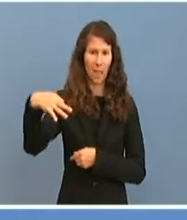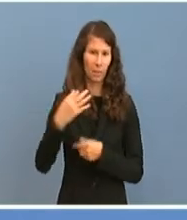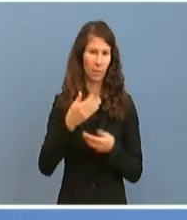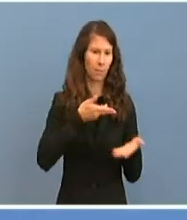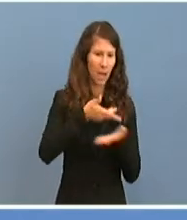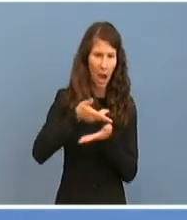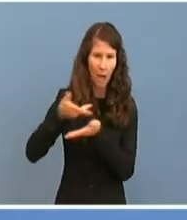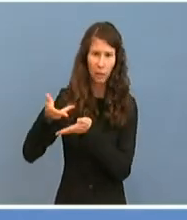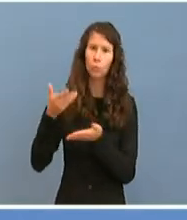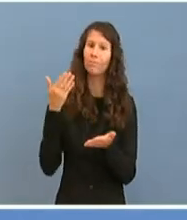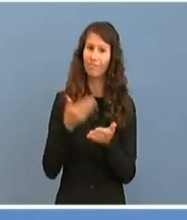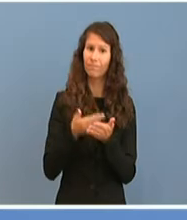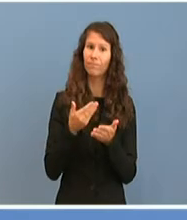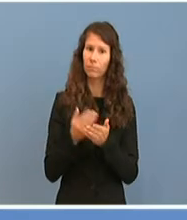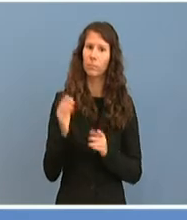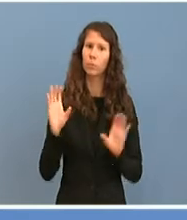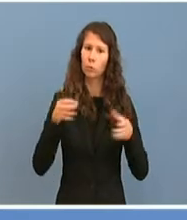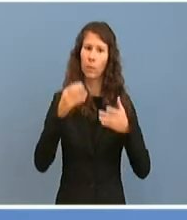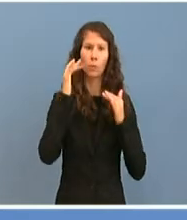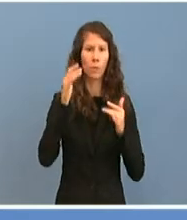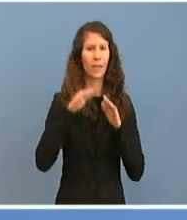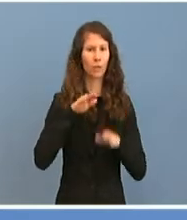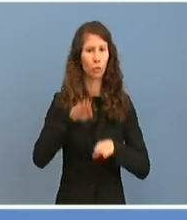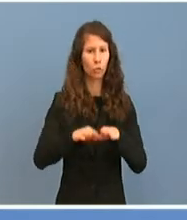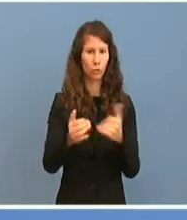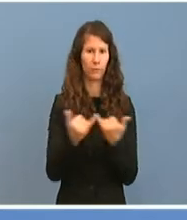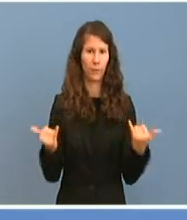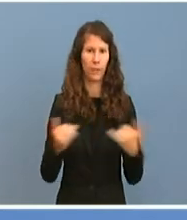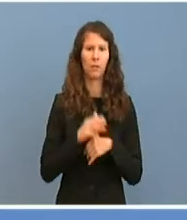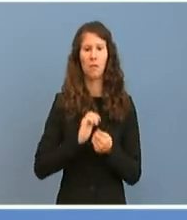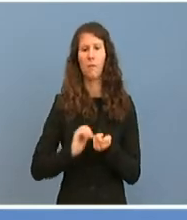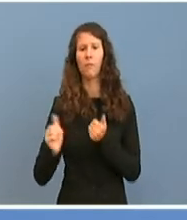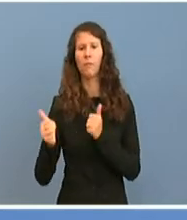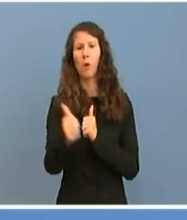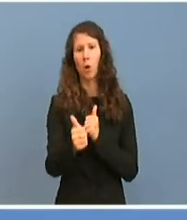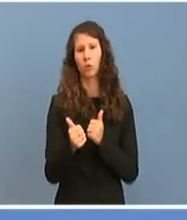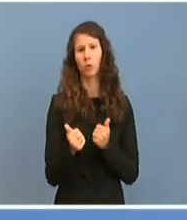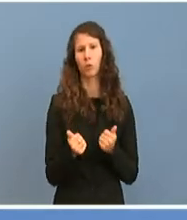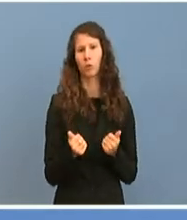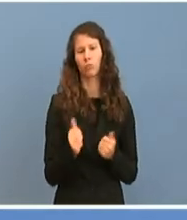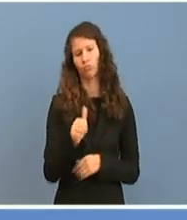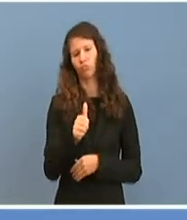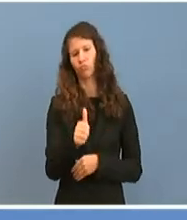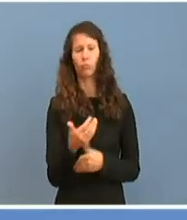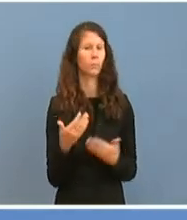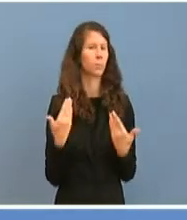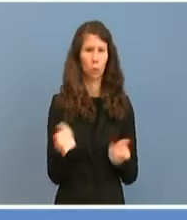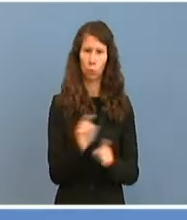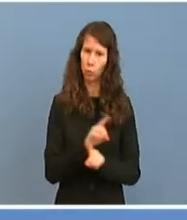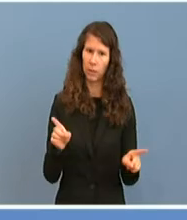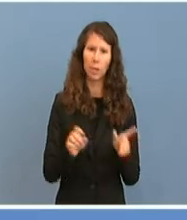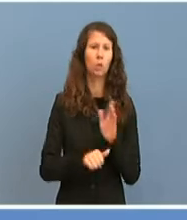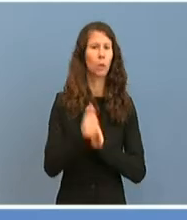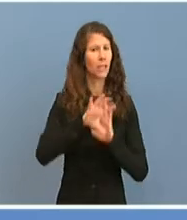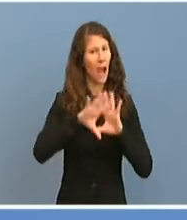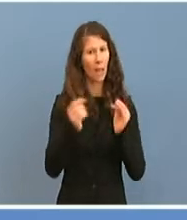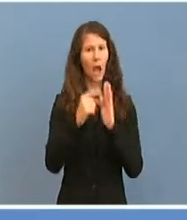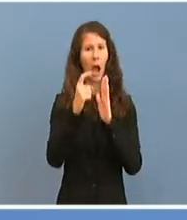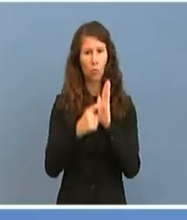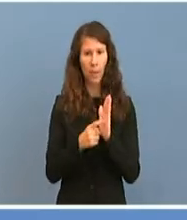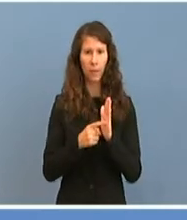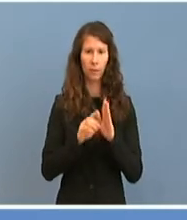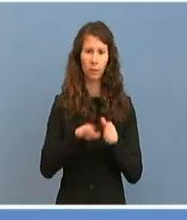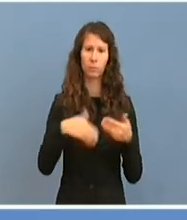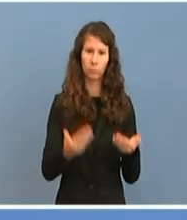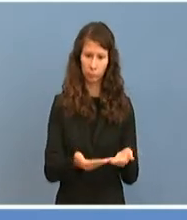jetzt keine Details vorweg, die da in Abwägung aller Argumente zu klären sein werden. Dann